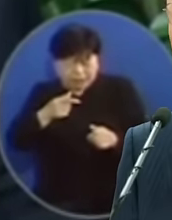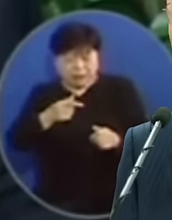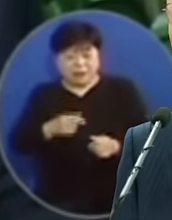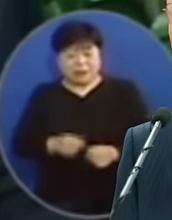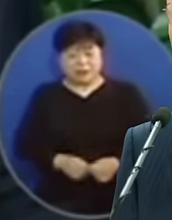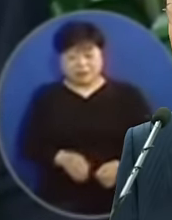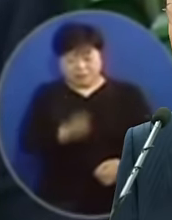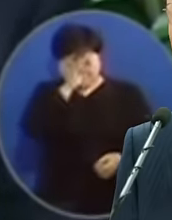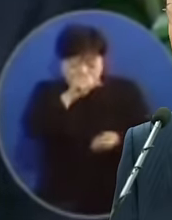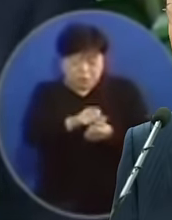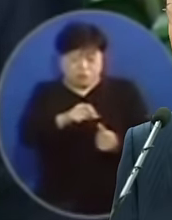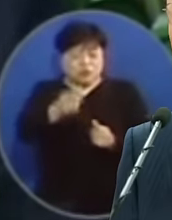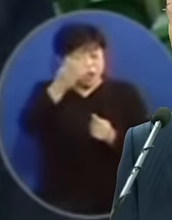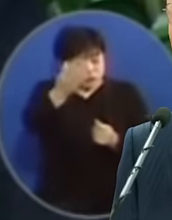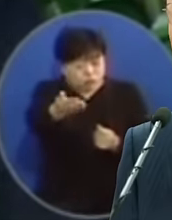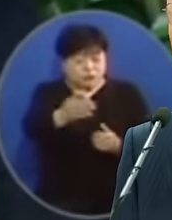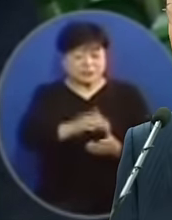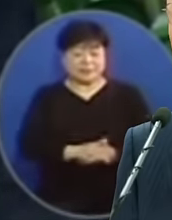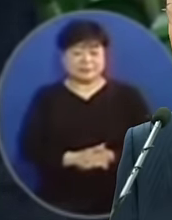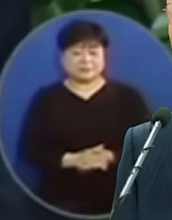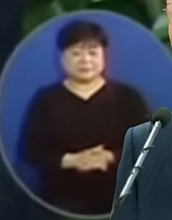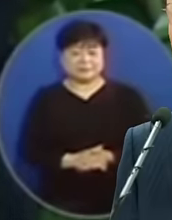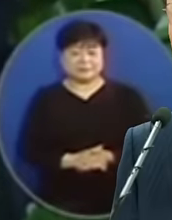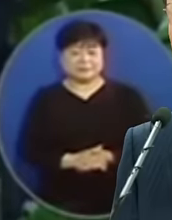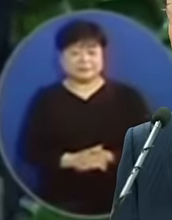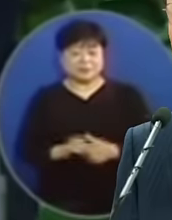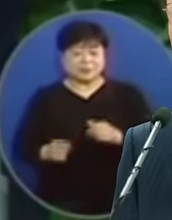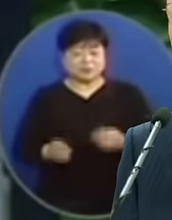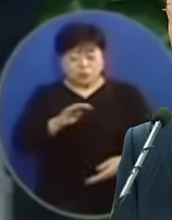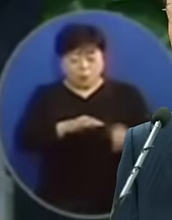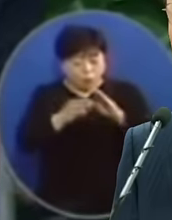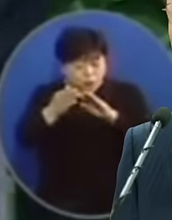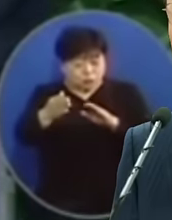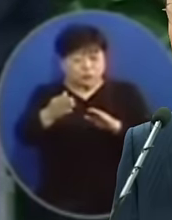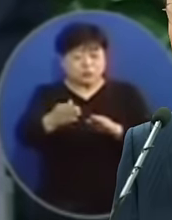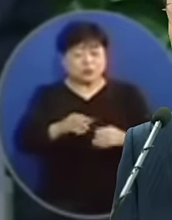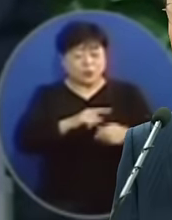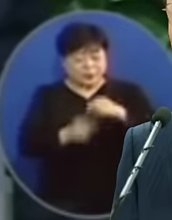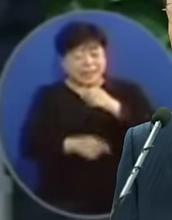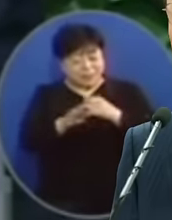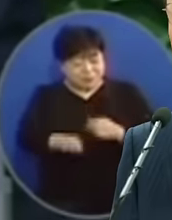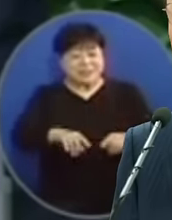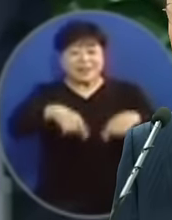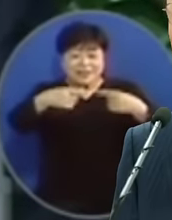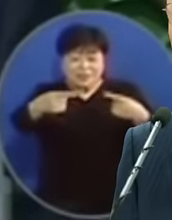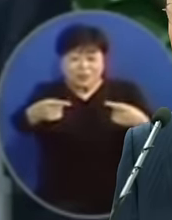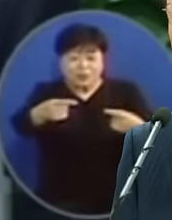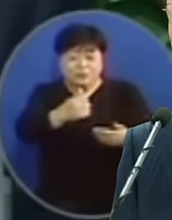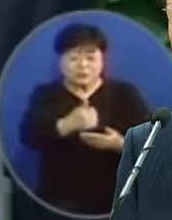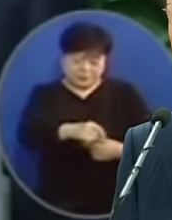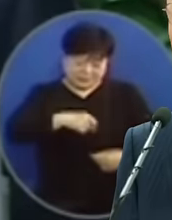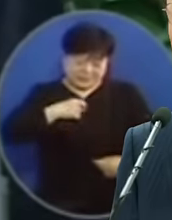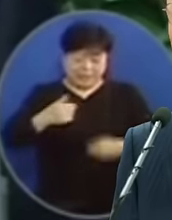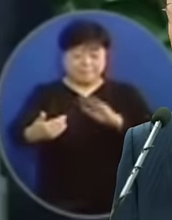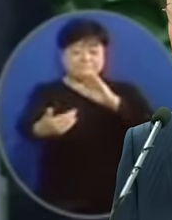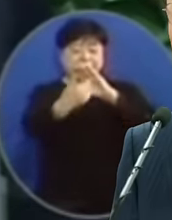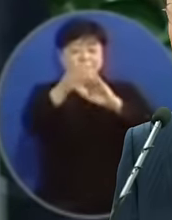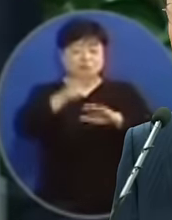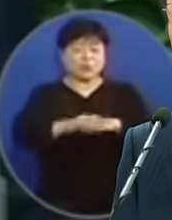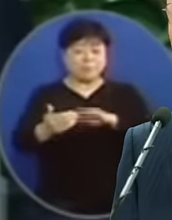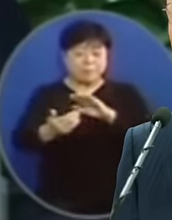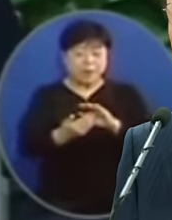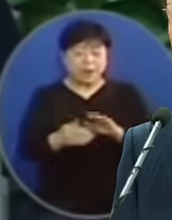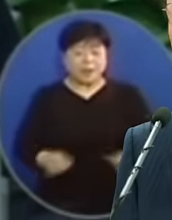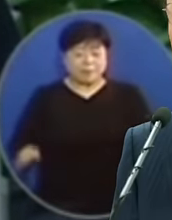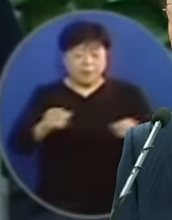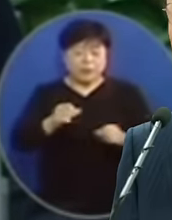극한 연병에서 건지실 것입니다. 제가 그 기스로 너를 덮으시니 내가 그 날개 아래 가리로다. 그의 진실한 방패와 손방패가 아니니 너는